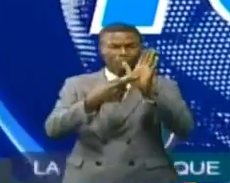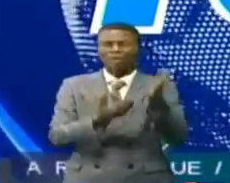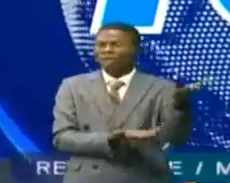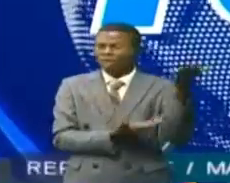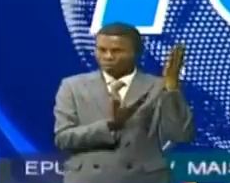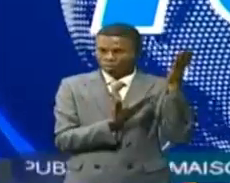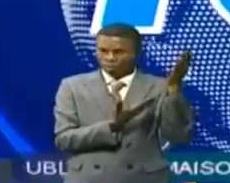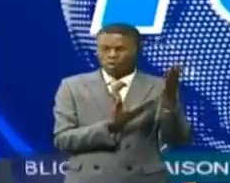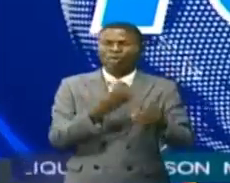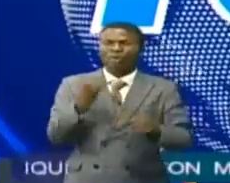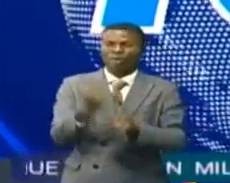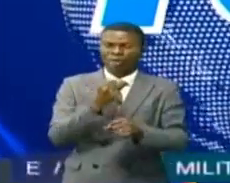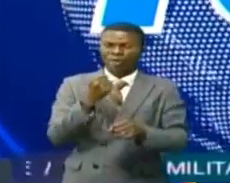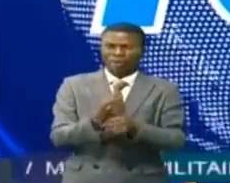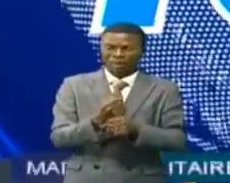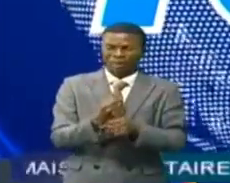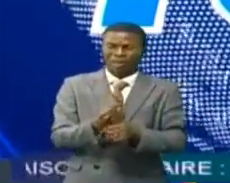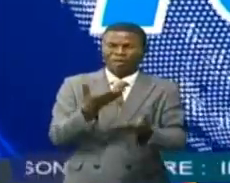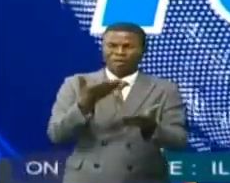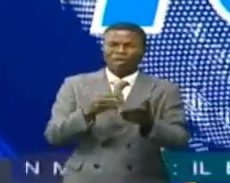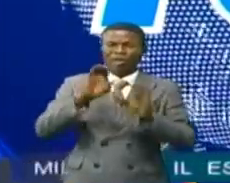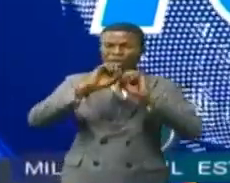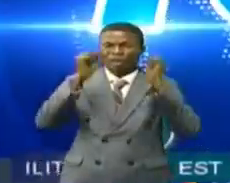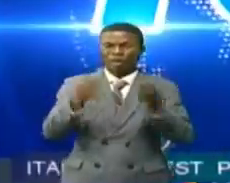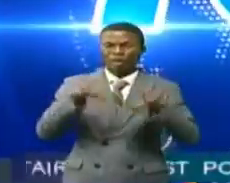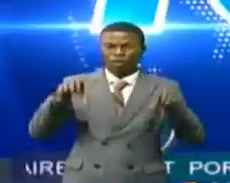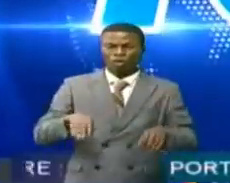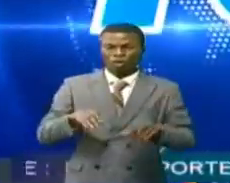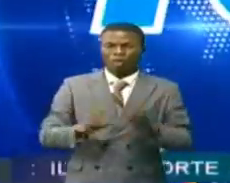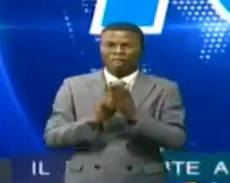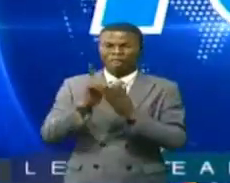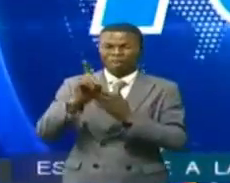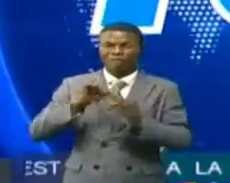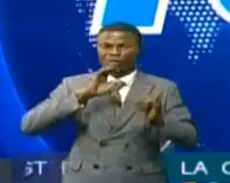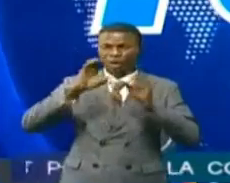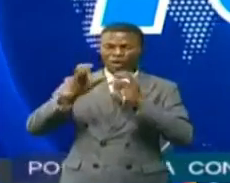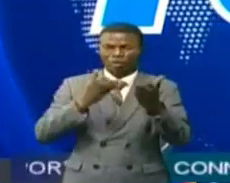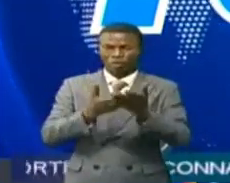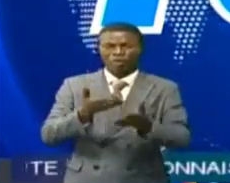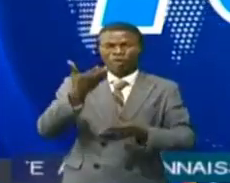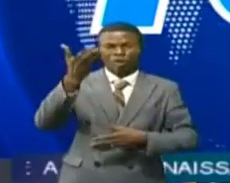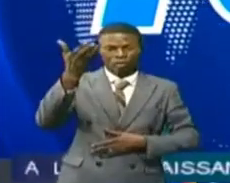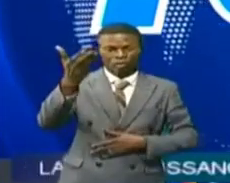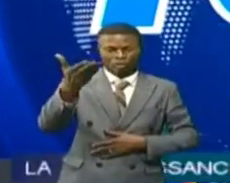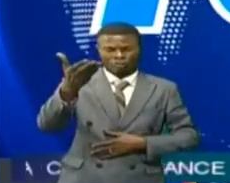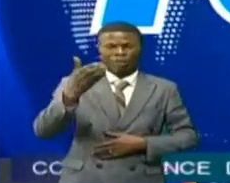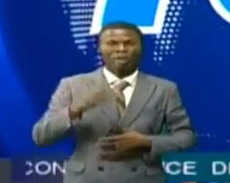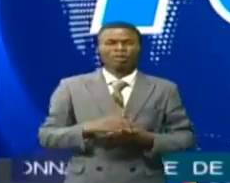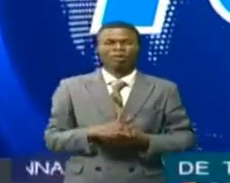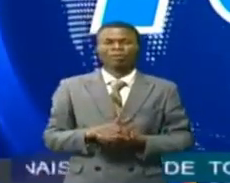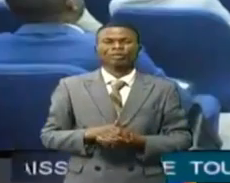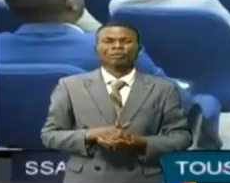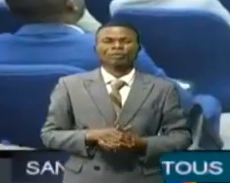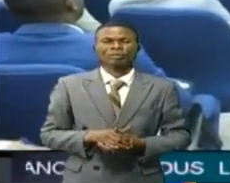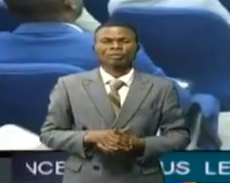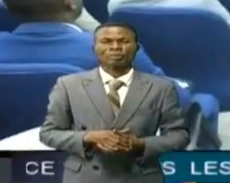l'importance et la mission de la Société congolaise des postes et télécommunications. Richard Kalala et Léonge nous en